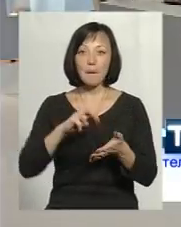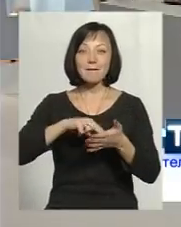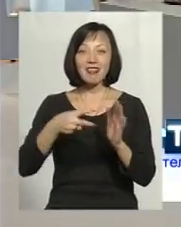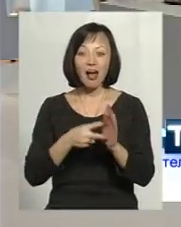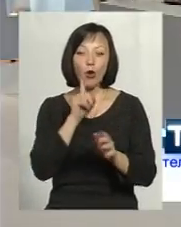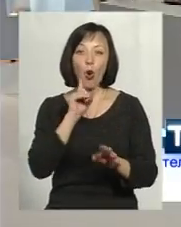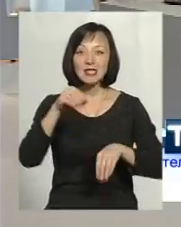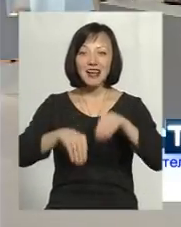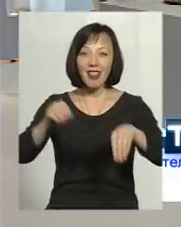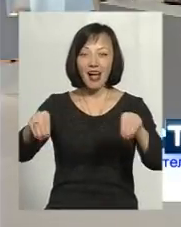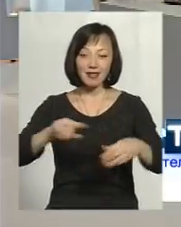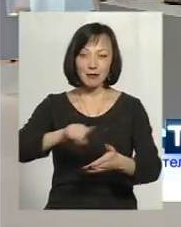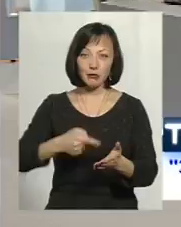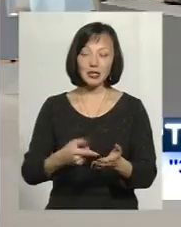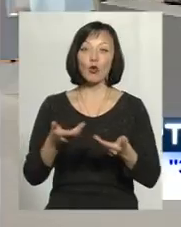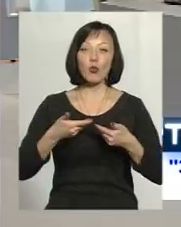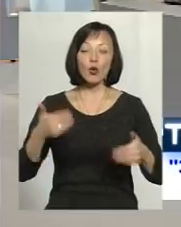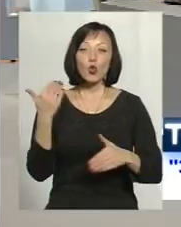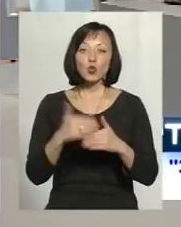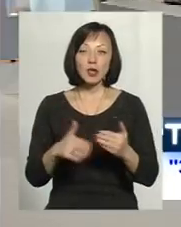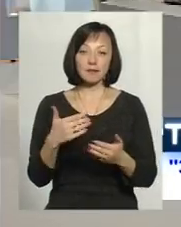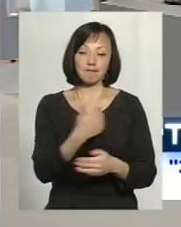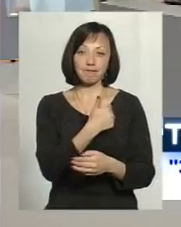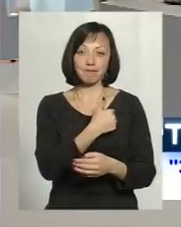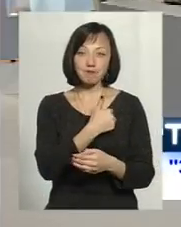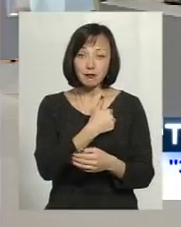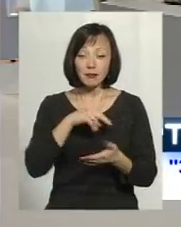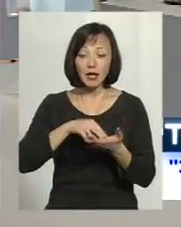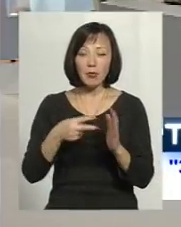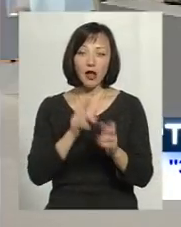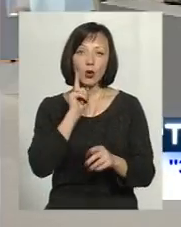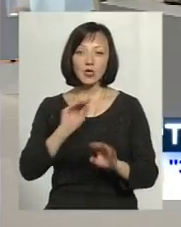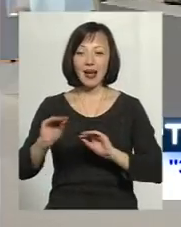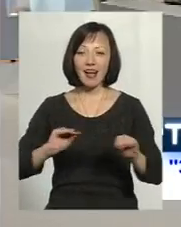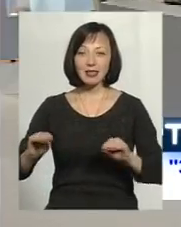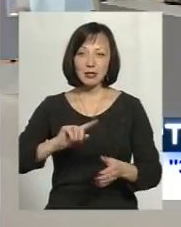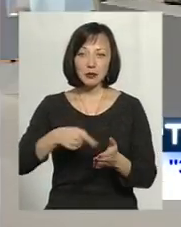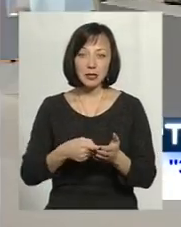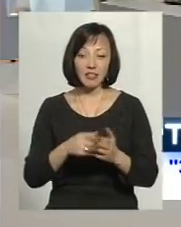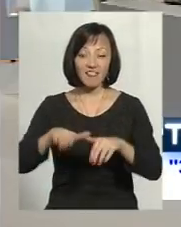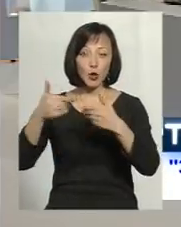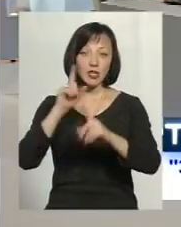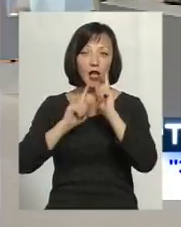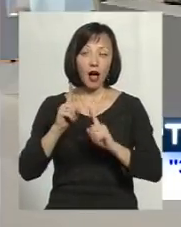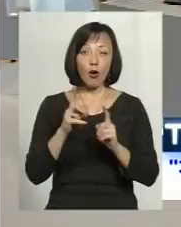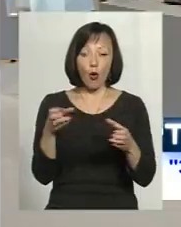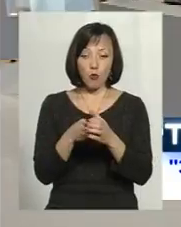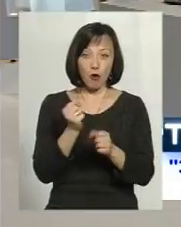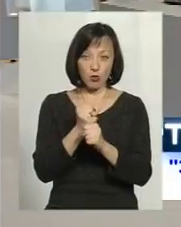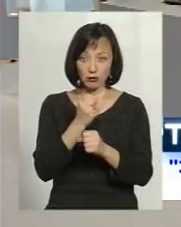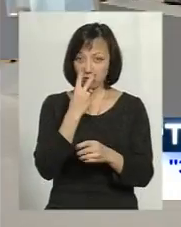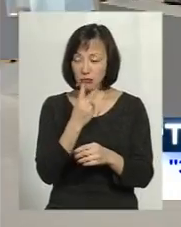міста. Ми вже збирались, наприклад, план озеленення міста виносити на сесію, але після того, як попрацювала робоча група, ми